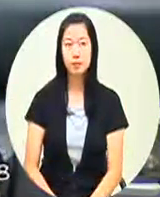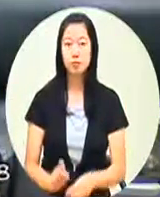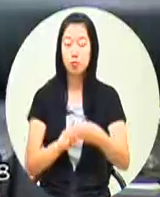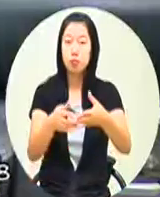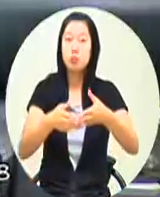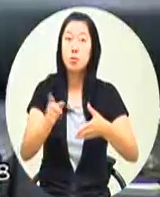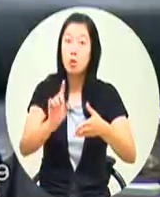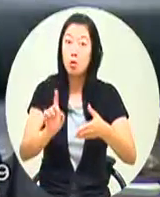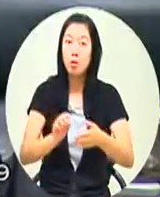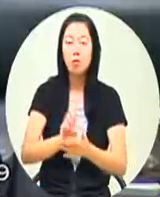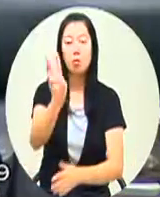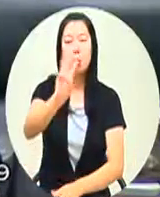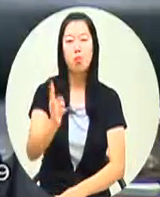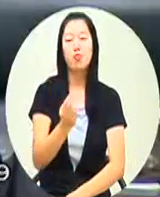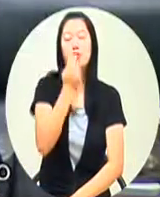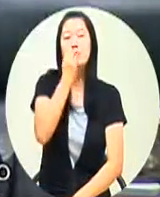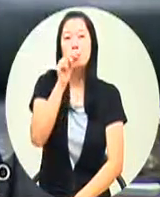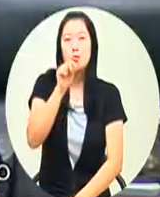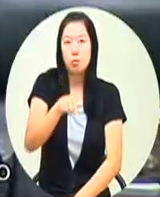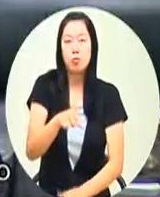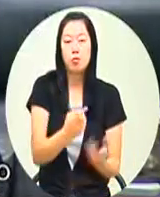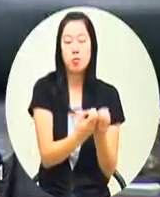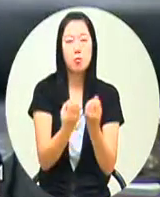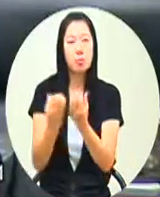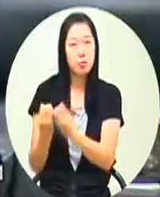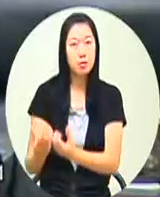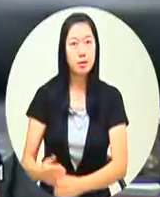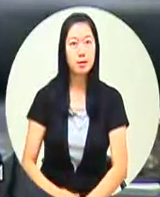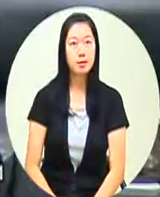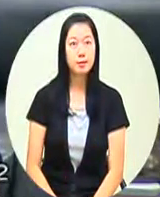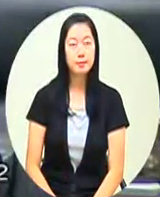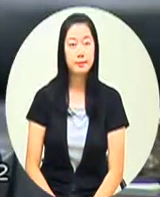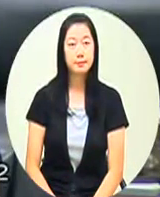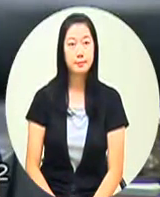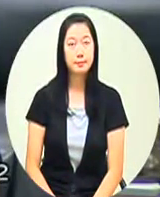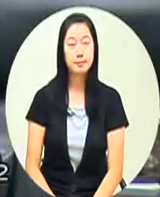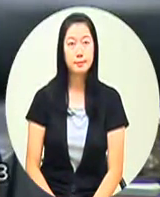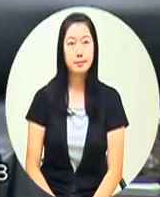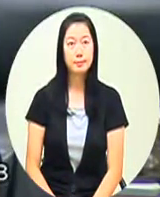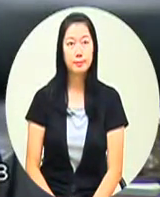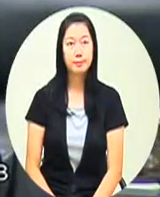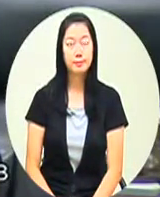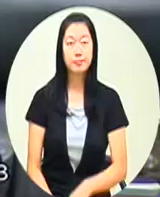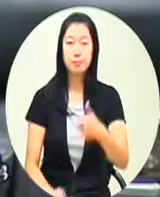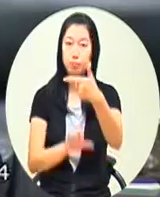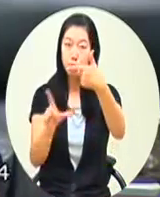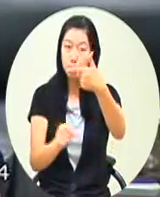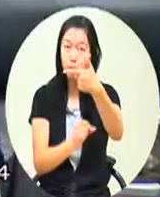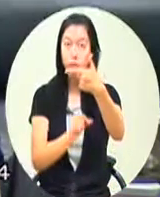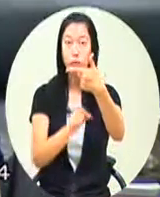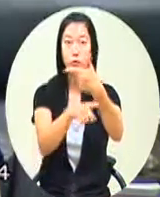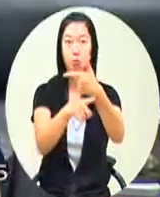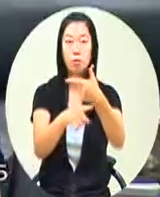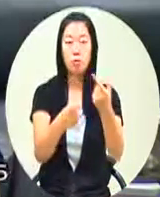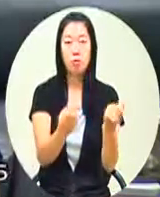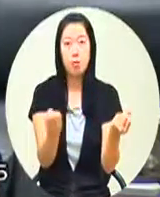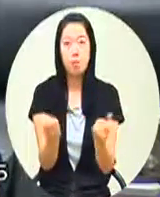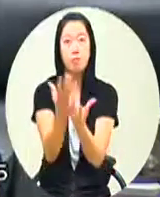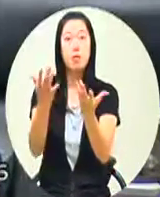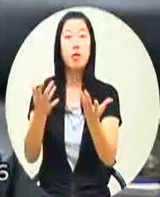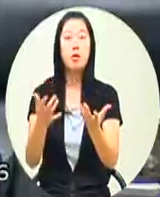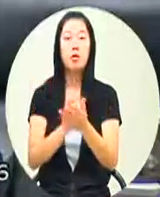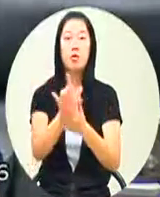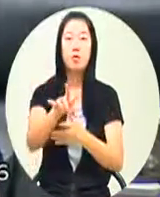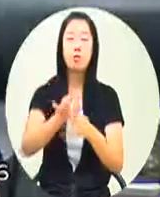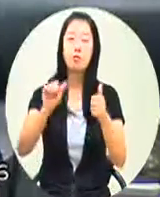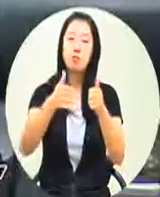水系的问题，所以那道呢，六月份水灾了，我们有好几个议员都来